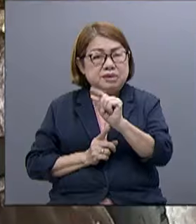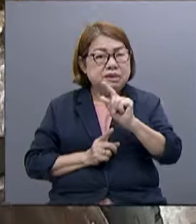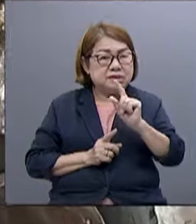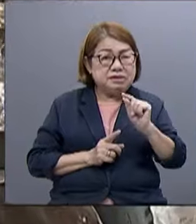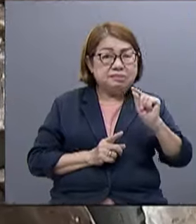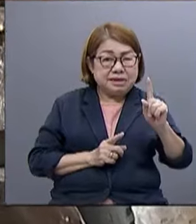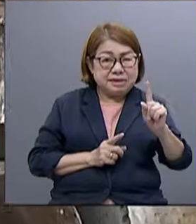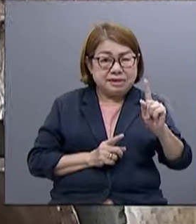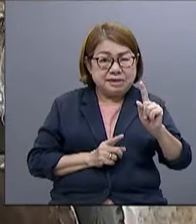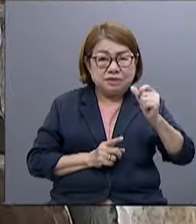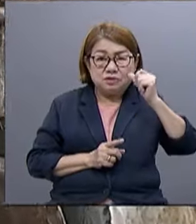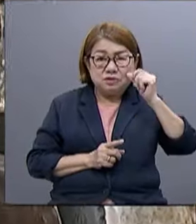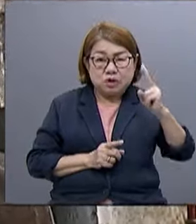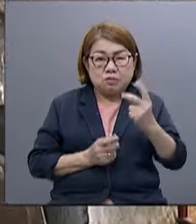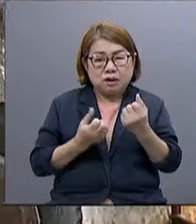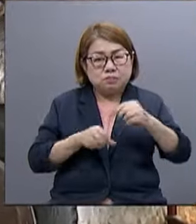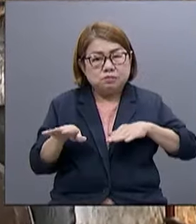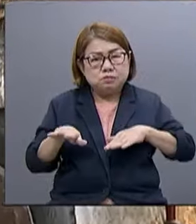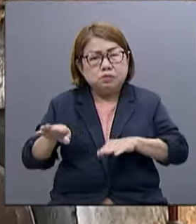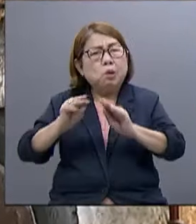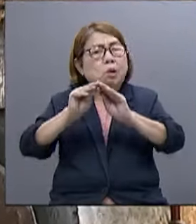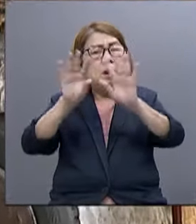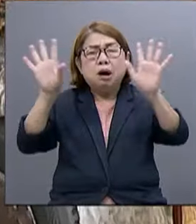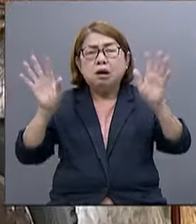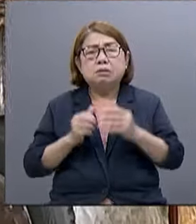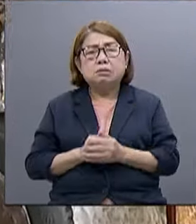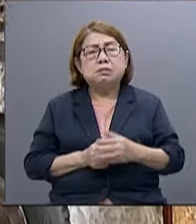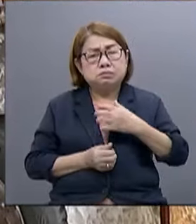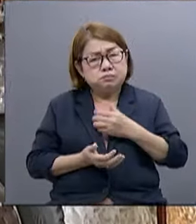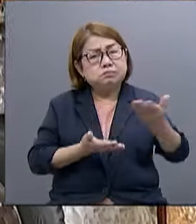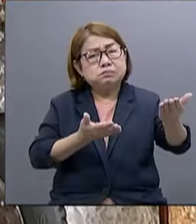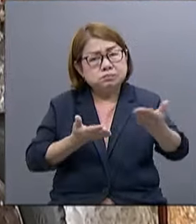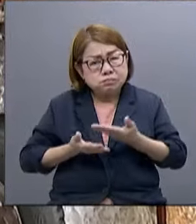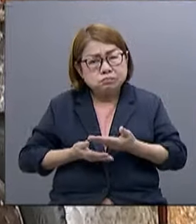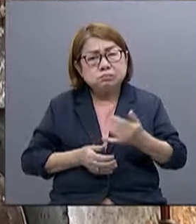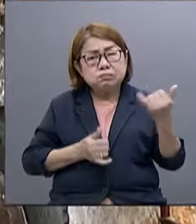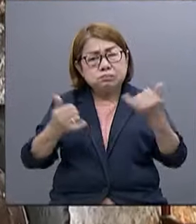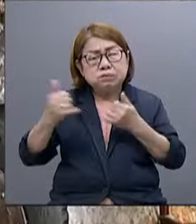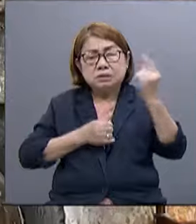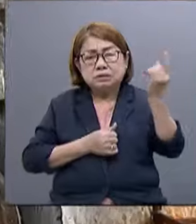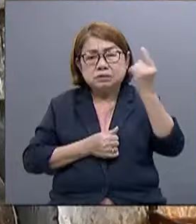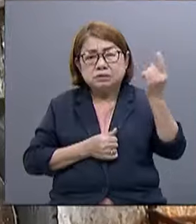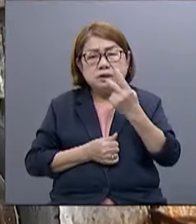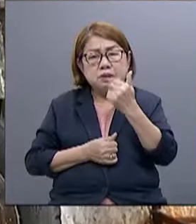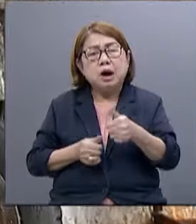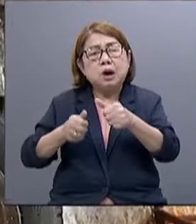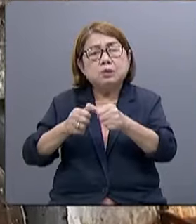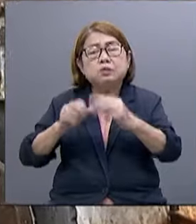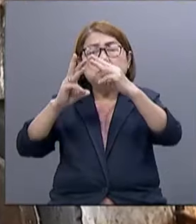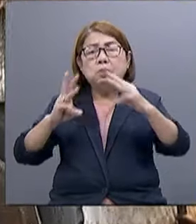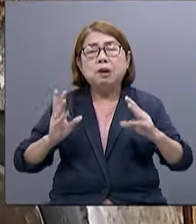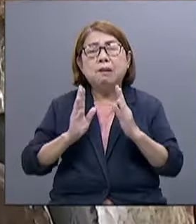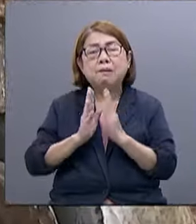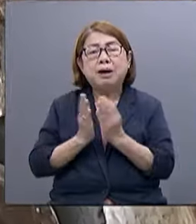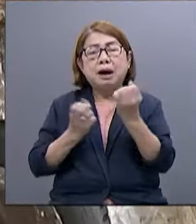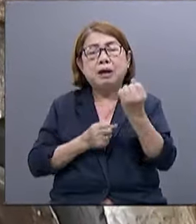นะครับช่วงนั้นนี่อากาศปลอดโปร่งนะครับอยากจะให้มาท่องเที่ยวกันนะครับมีเวลามาก่อนมาดูที่ตามคุ้มวัดต่างๆก็ได้นะครับและในช่วงวันง